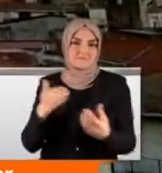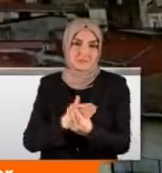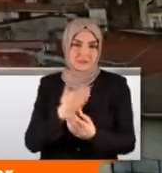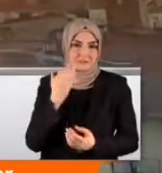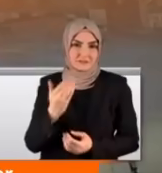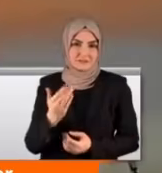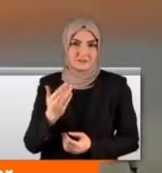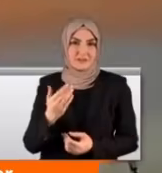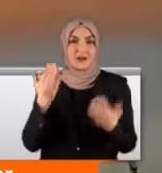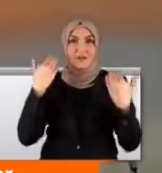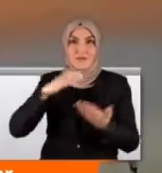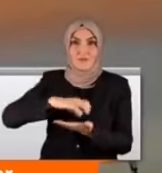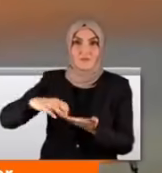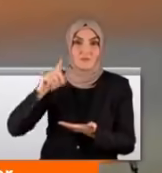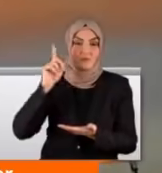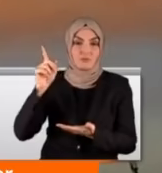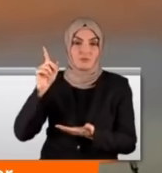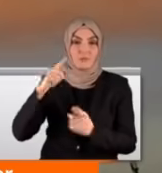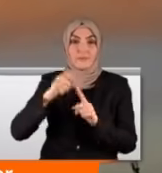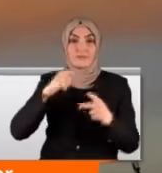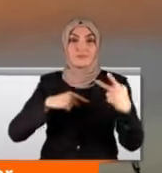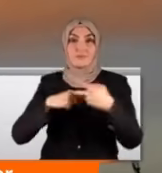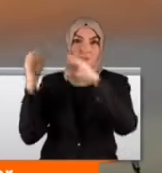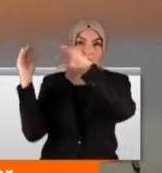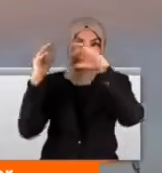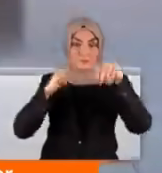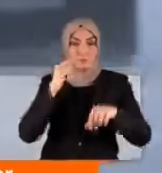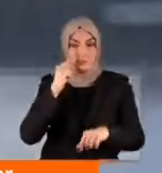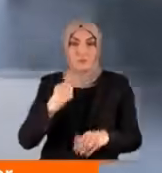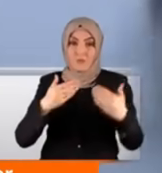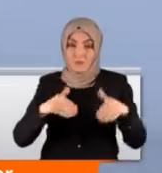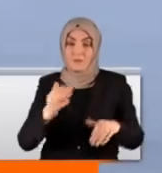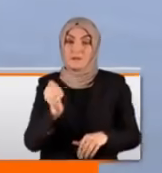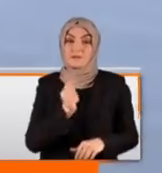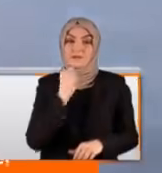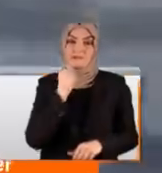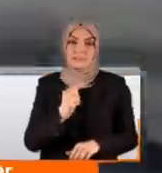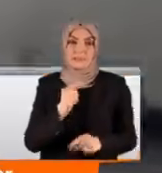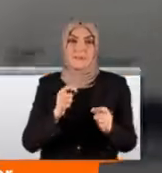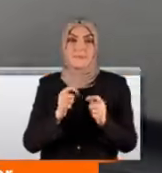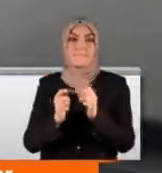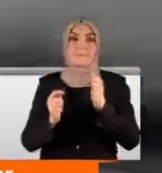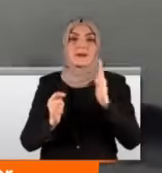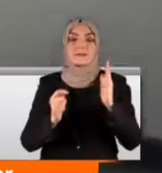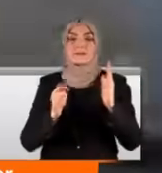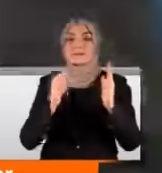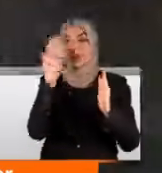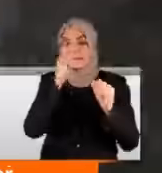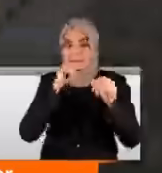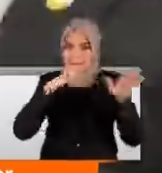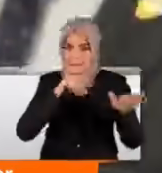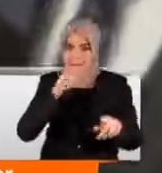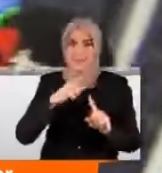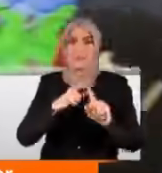meteorolojiden toz taşınımı na karşı tedbirli olduğunu yarısı geldi özellikle Batı Karadeniz ve Trakya içinde kuvvetli yağış bekleniyor denildi